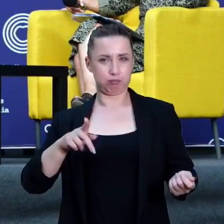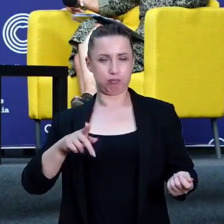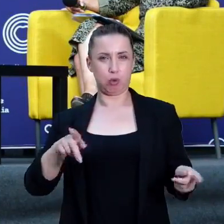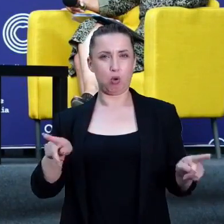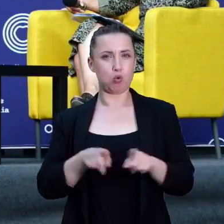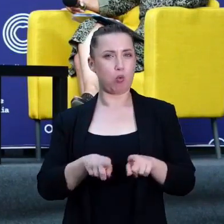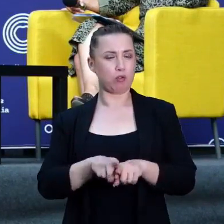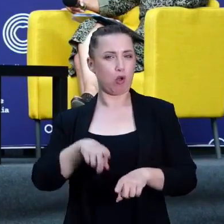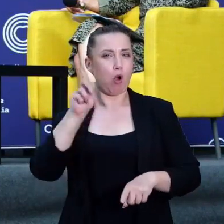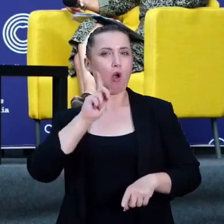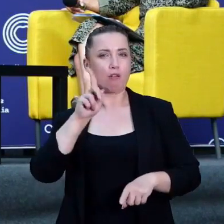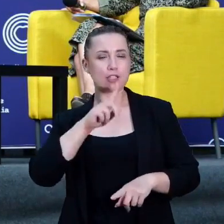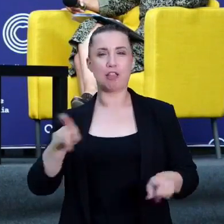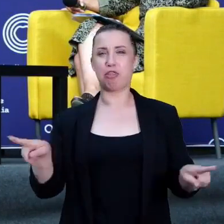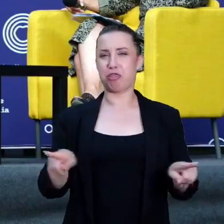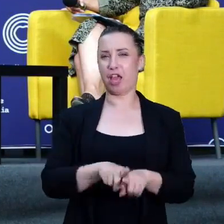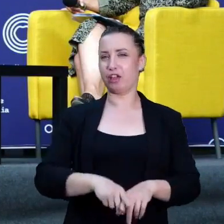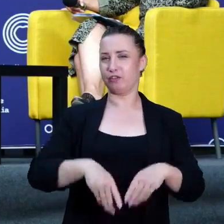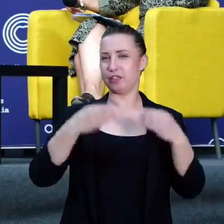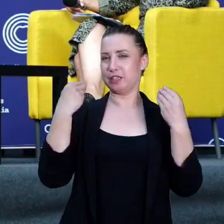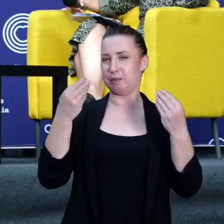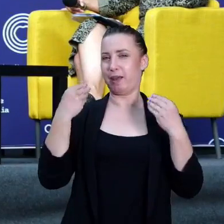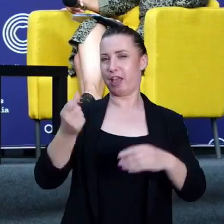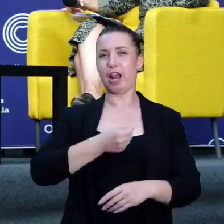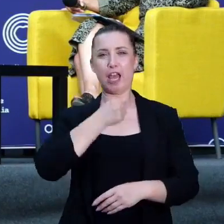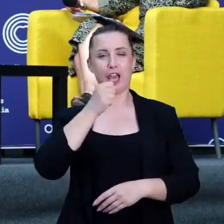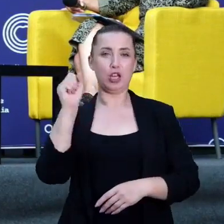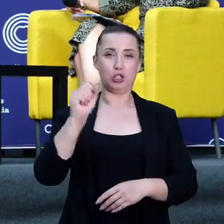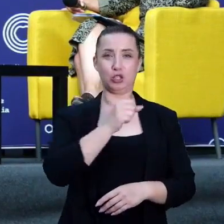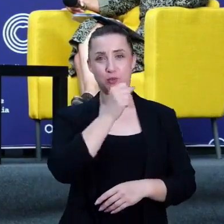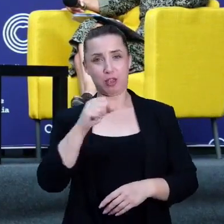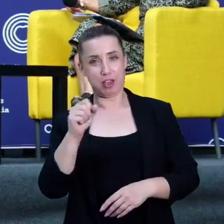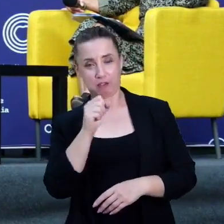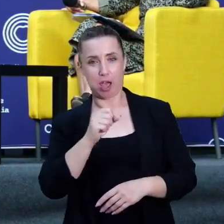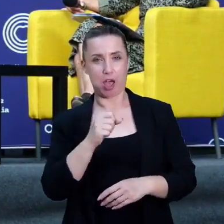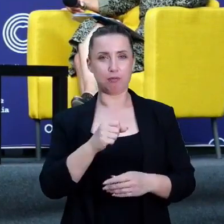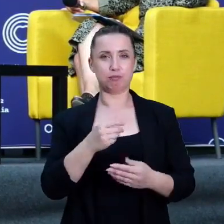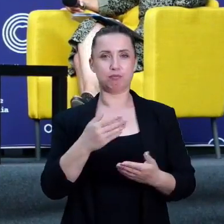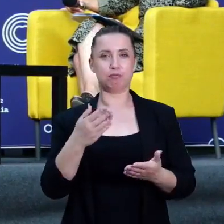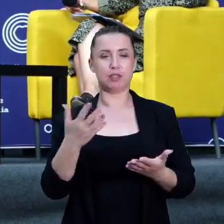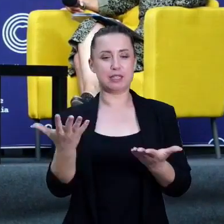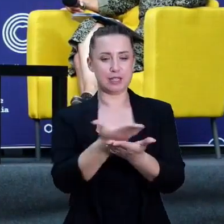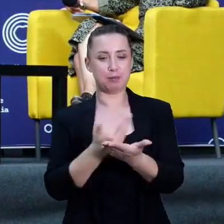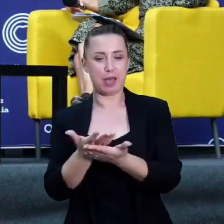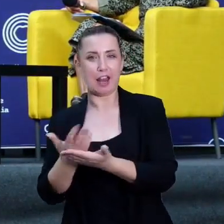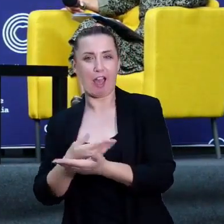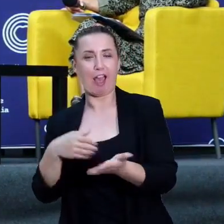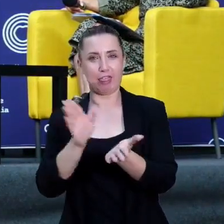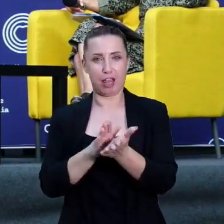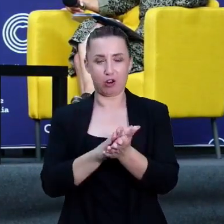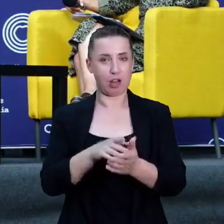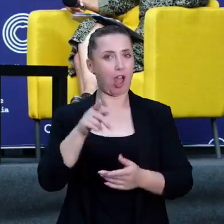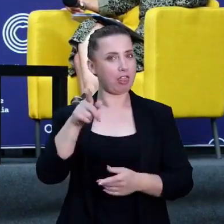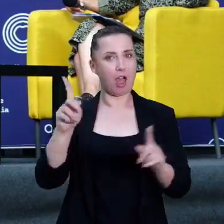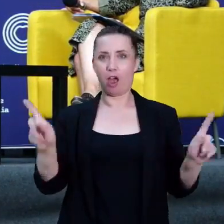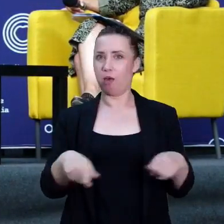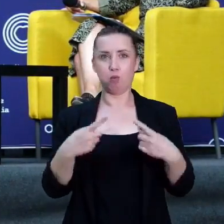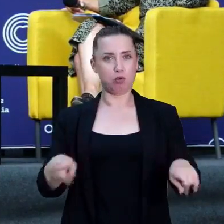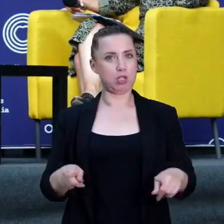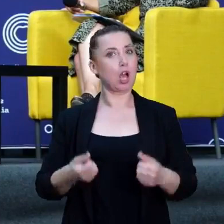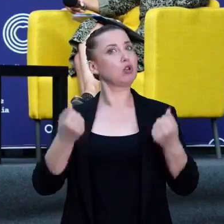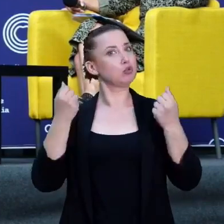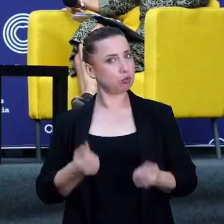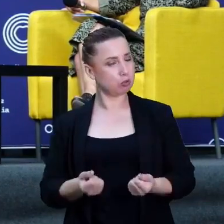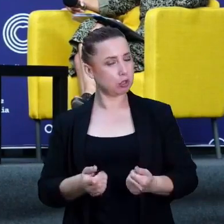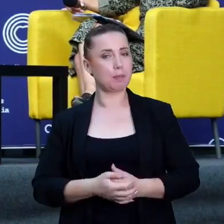a do tego śpiewa, wspaniale komponuje, zdobywa nagrody Grammy jedną po drugiej, a jej muzyka wcale nie jest prosta, a